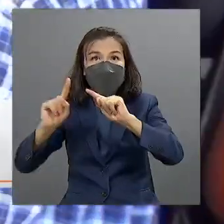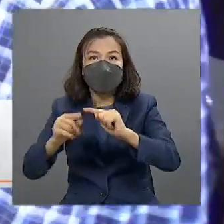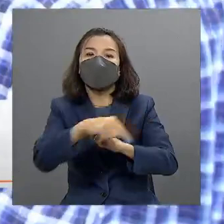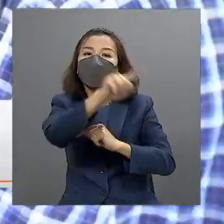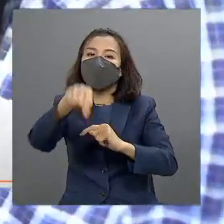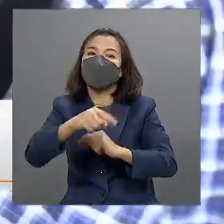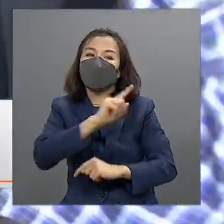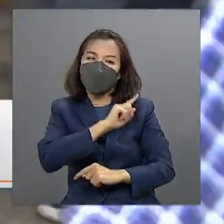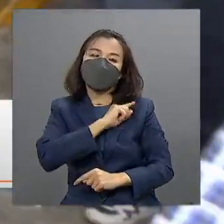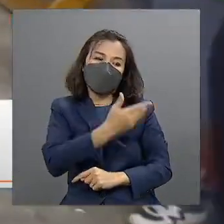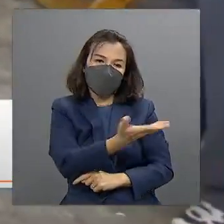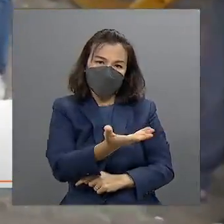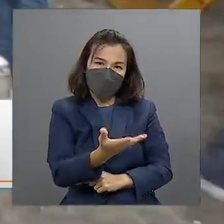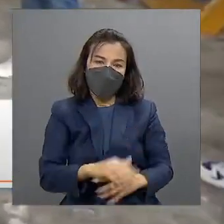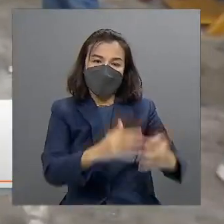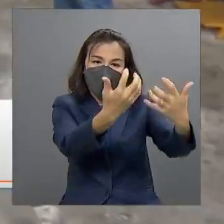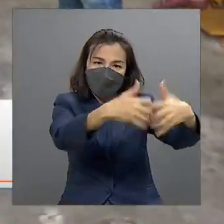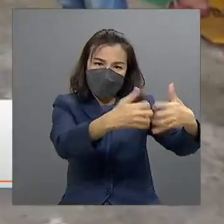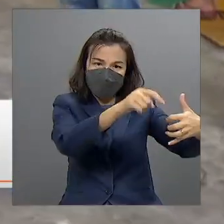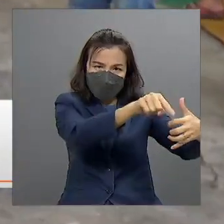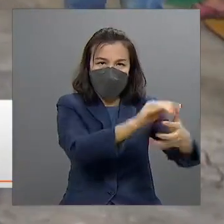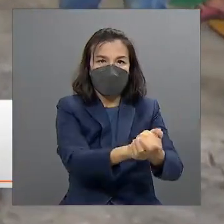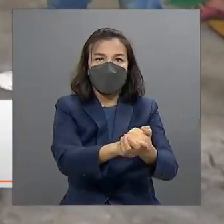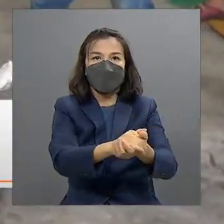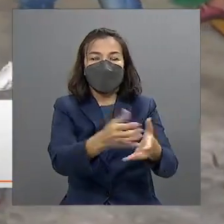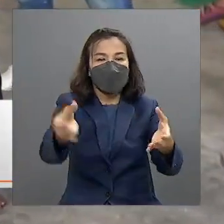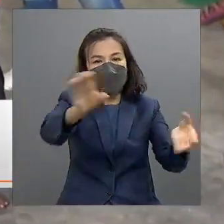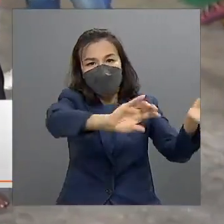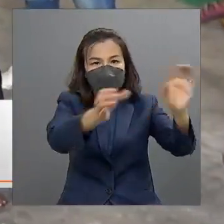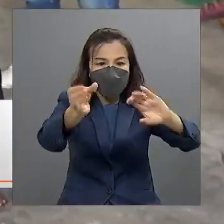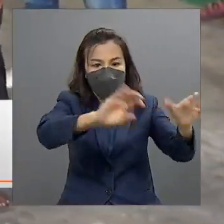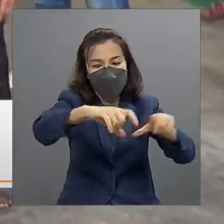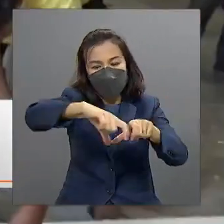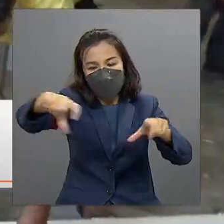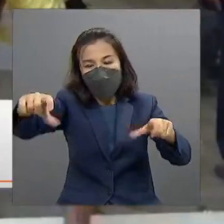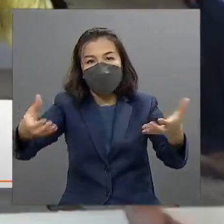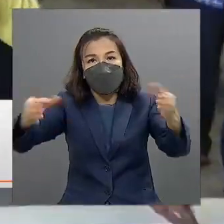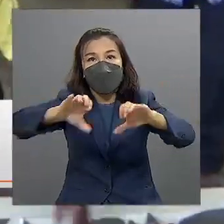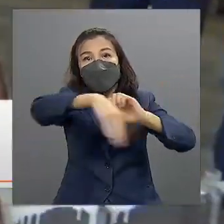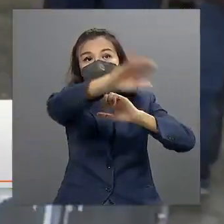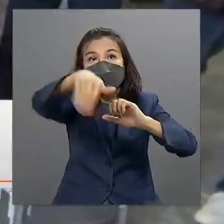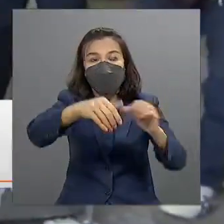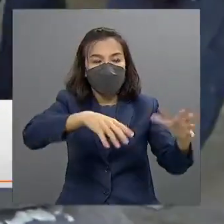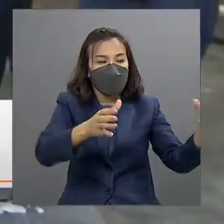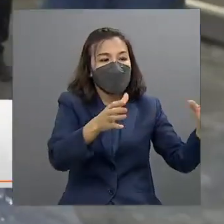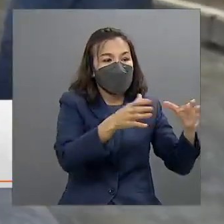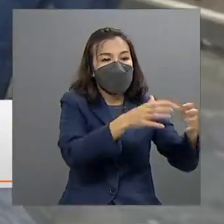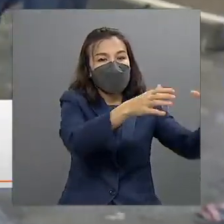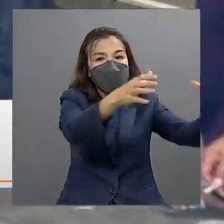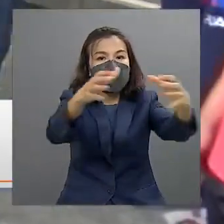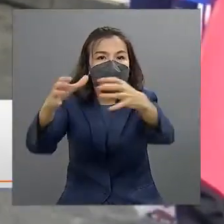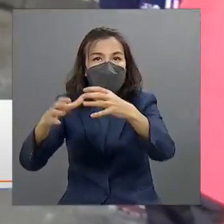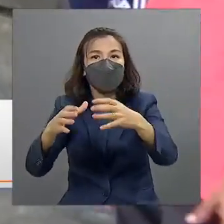รื่องจากกลทั้งอุปกรณพาสมตู้ 1 แม่พิม์ชั้นวางรวม 18 แ่งเสียหายกวา 100 ล้านบาท